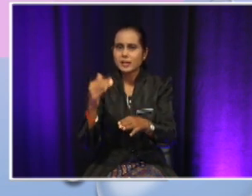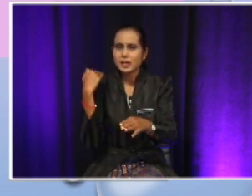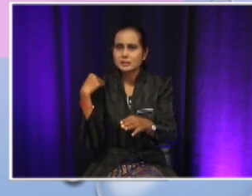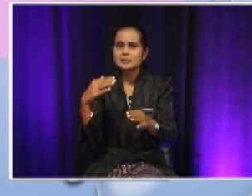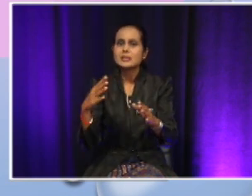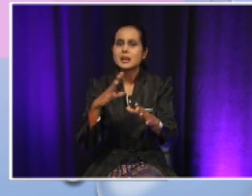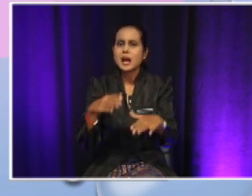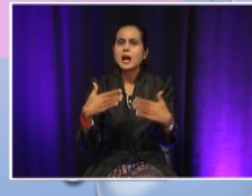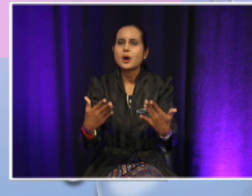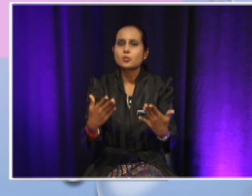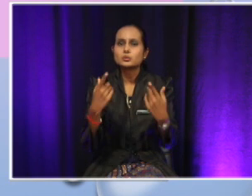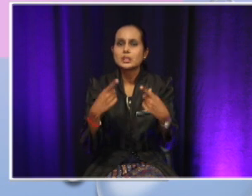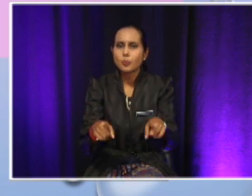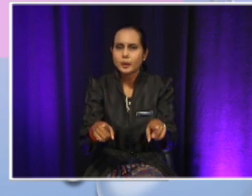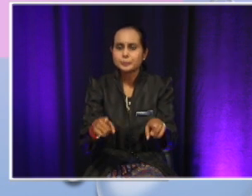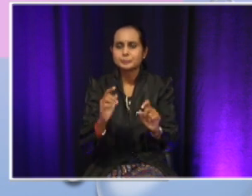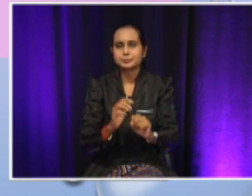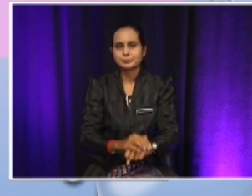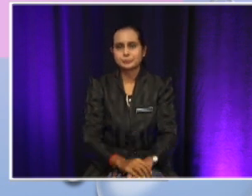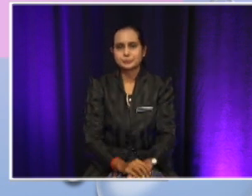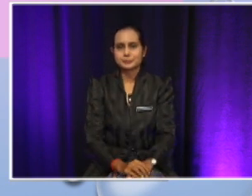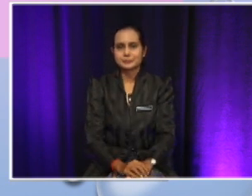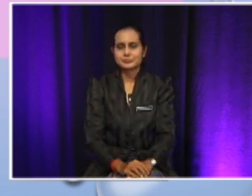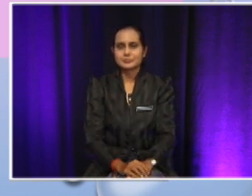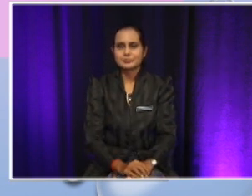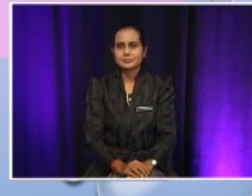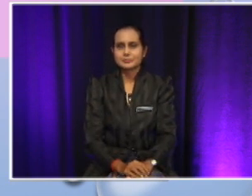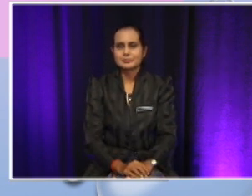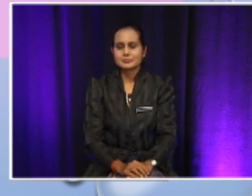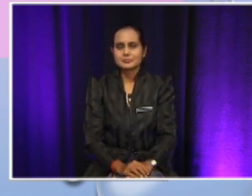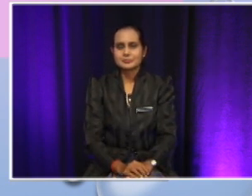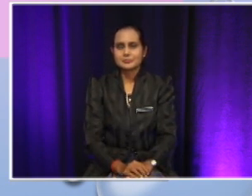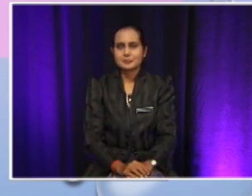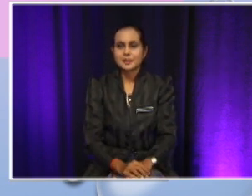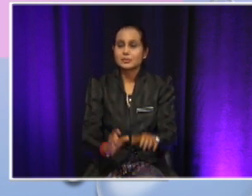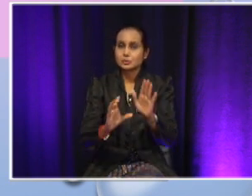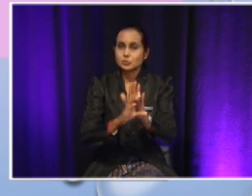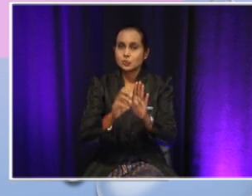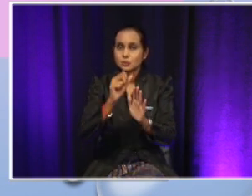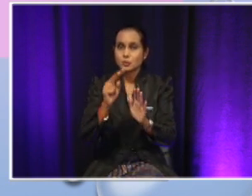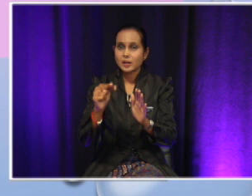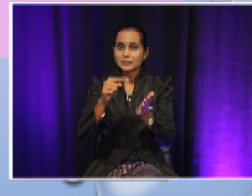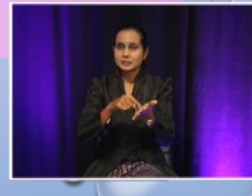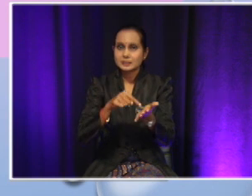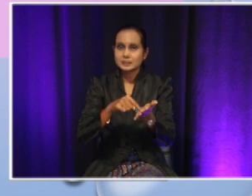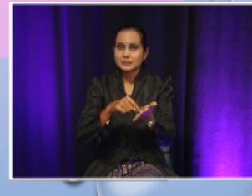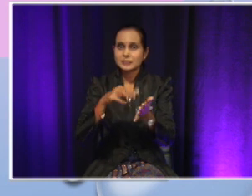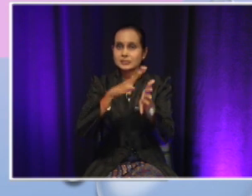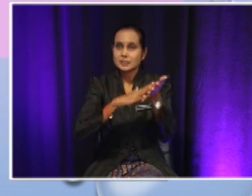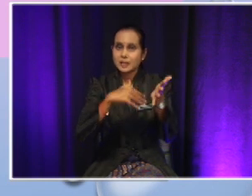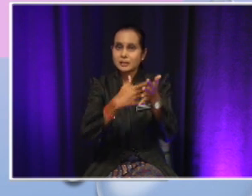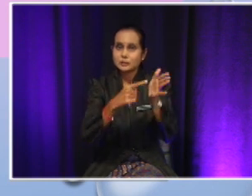untuk menjawab. Sikit-sikit lama-lama jadi bukit. Ya, betul Fizi. Okey, contoh soalan ni, jadual menunjukkan